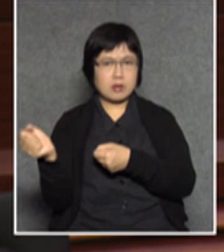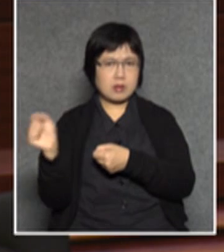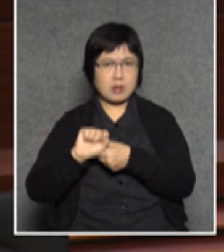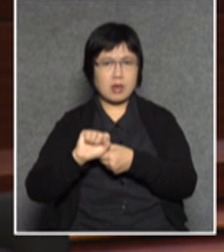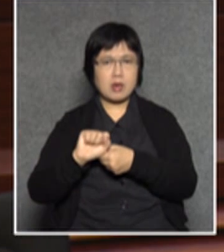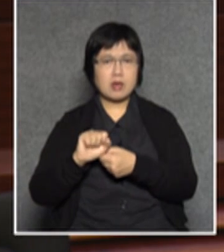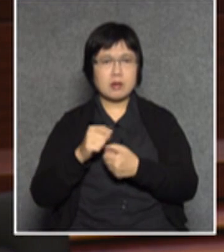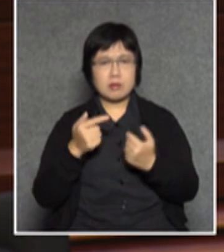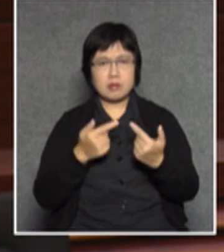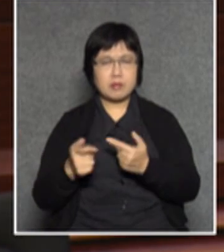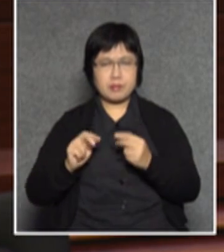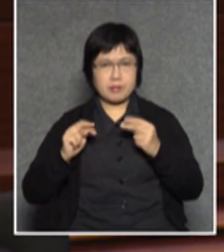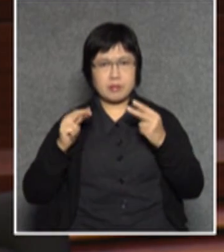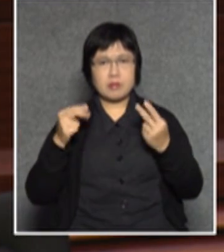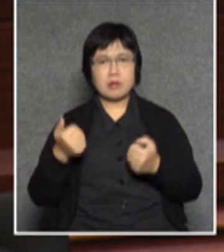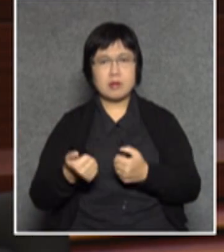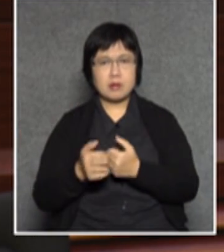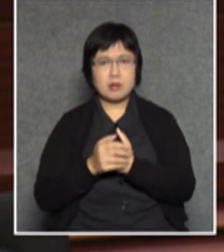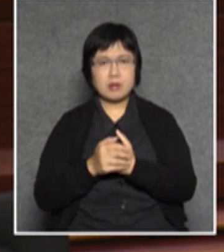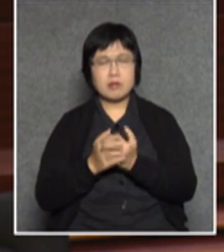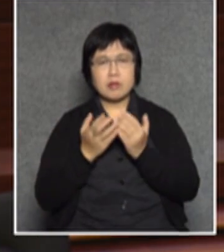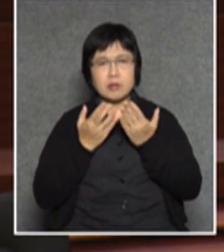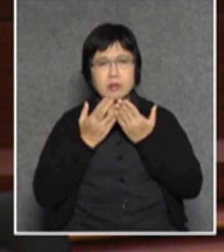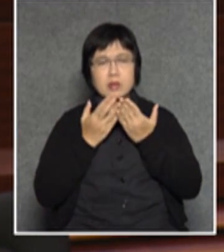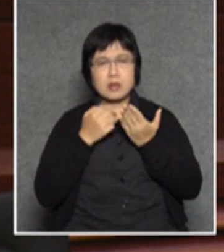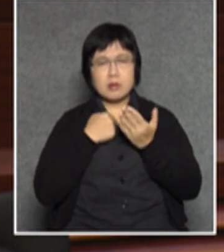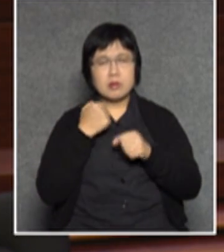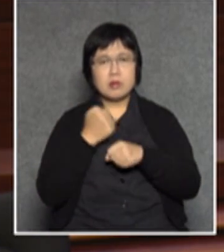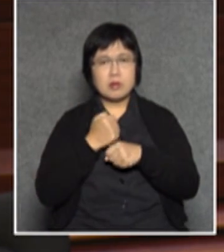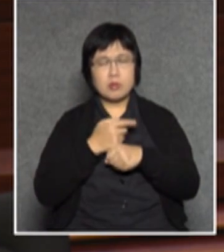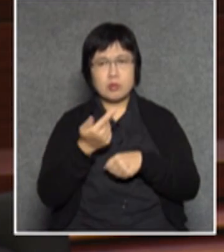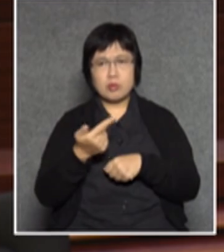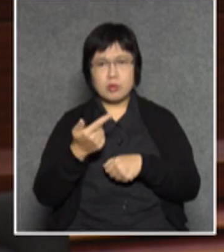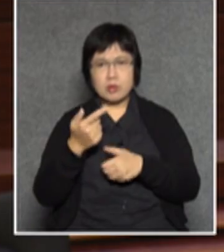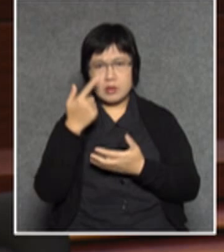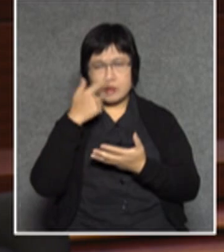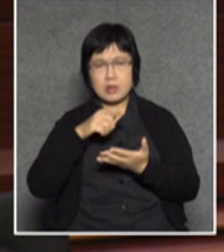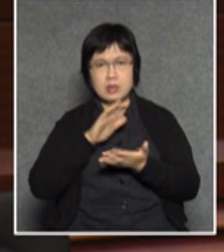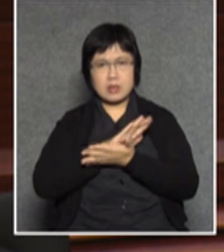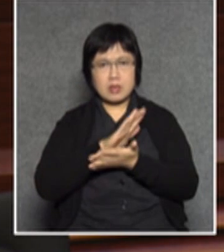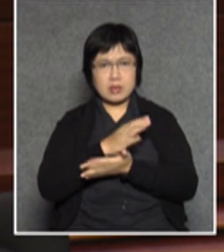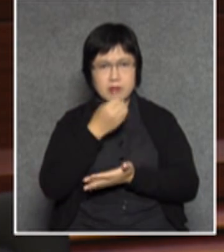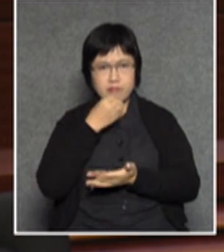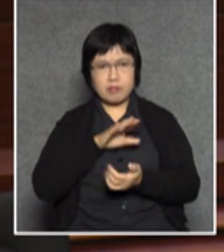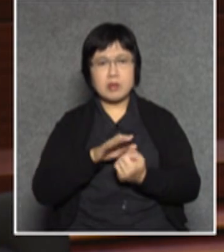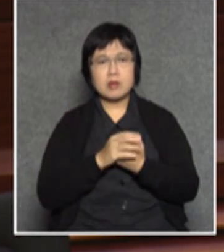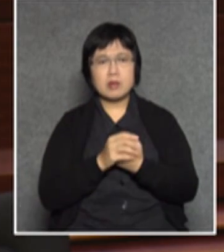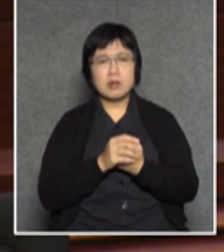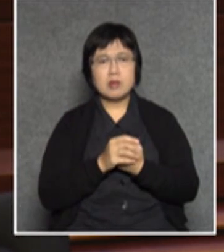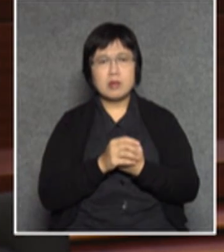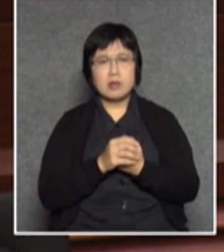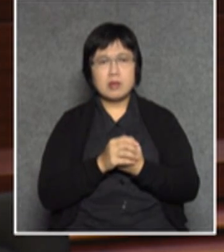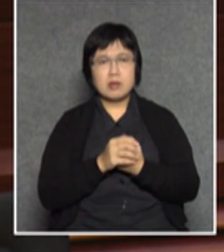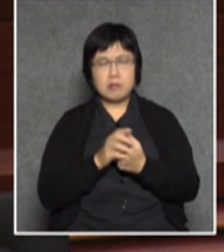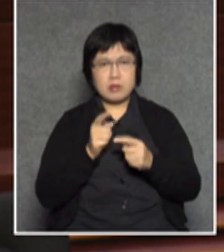要不斷咁樣優化。呢、這個就係呢個課程裏邊要做。很多持份者都有很多新的經驗，我們用這個事